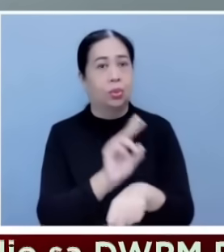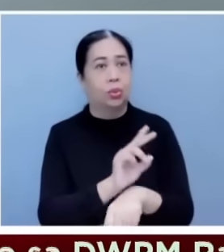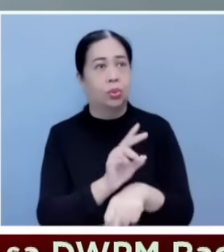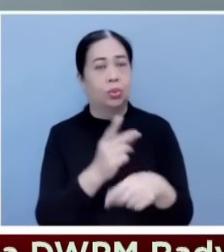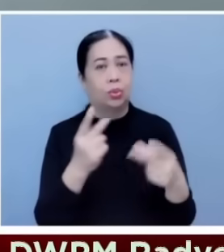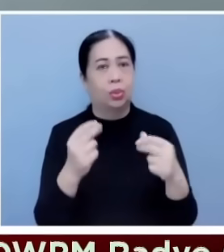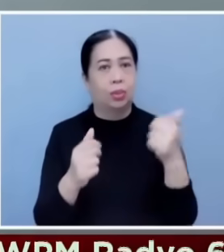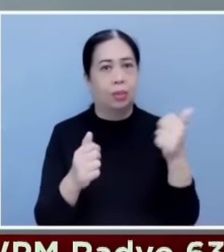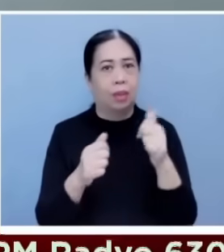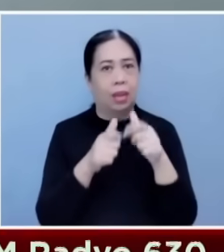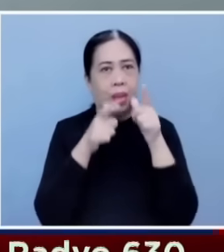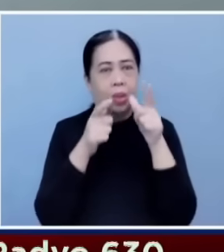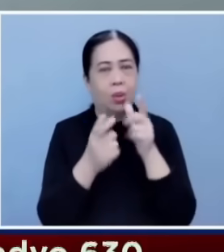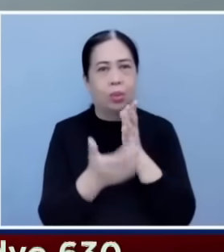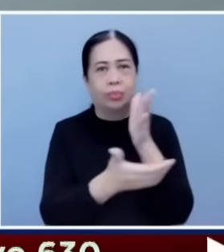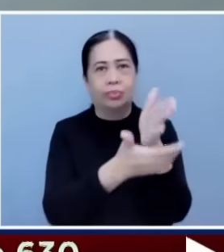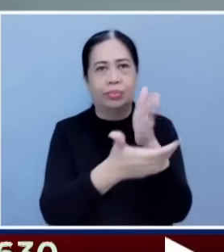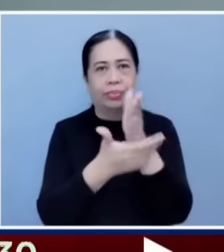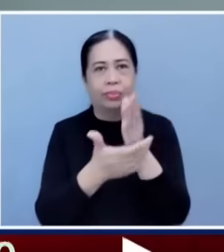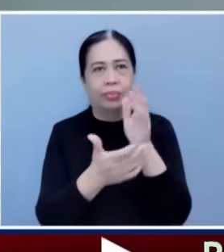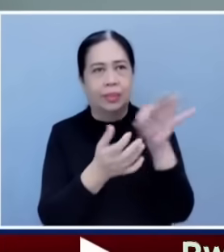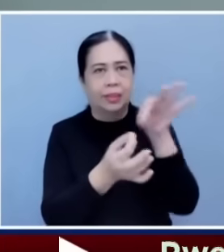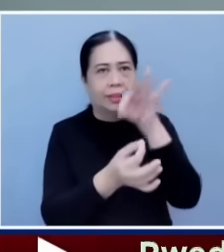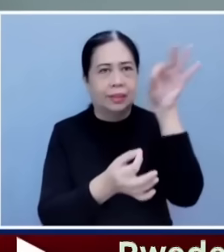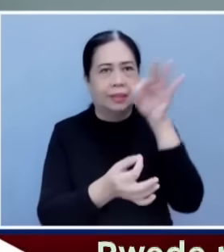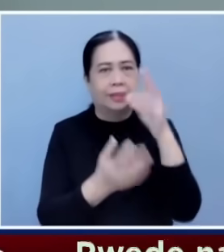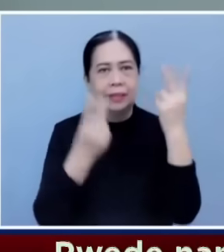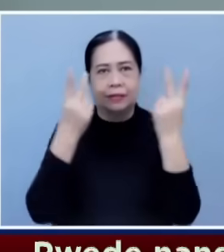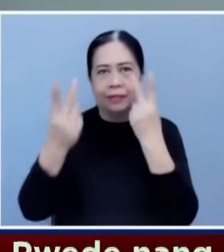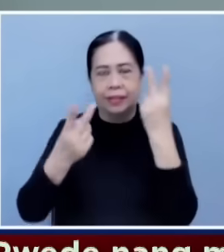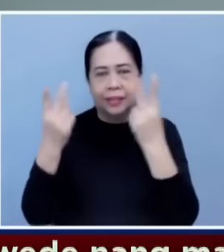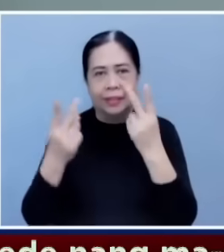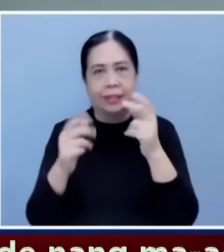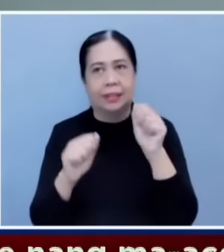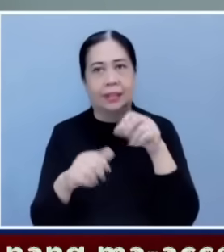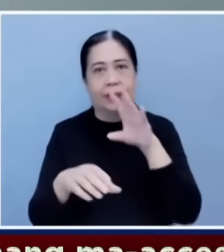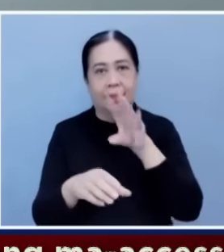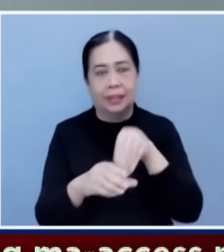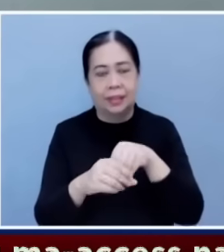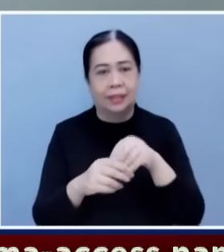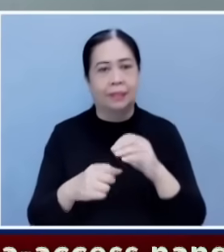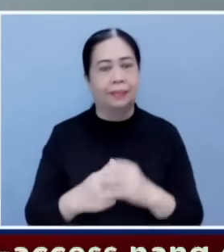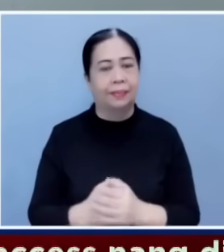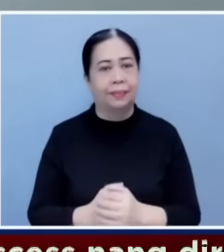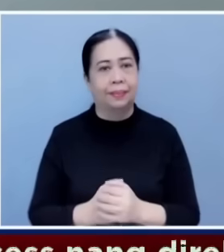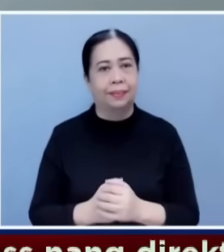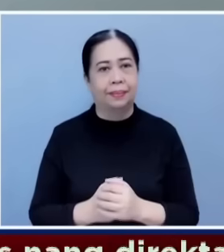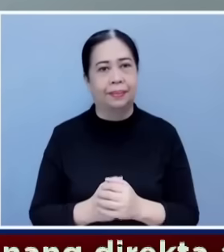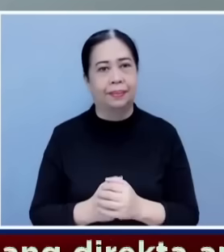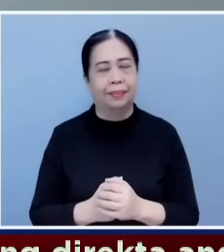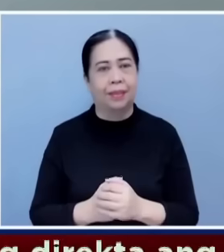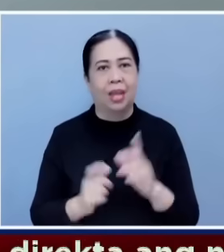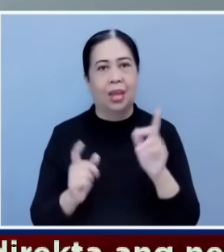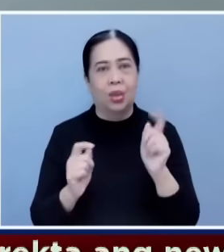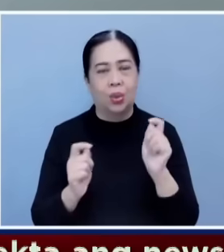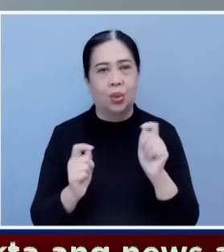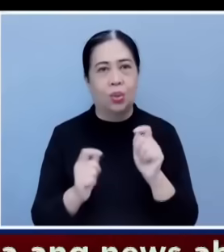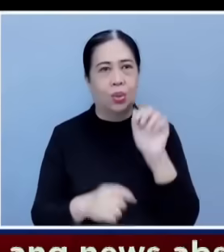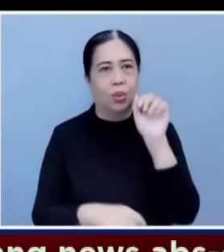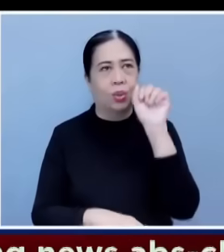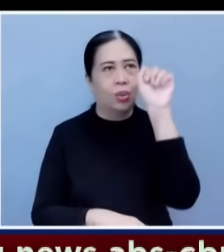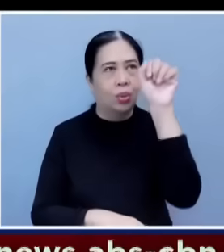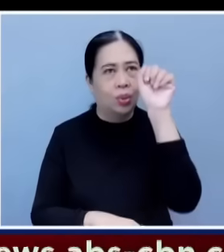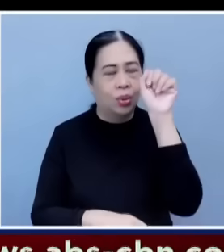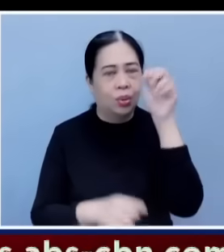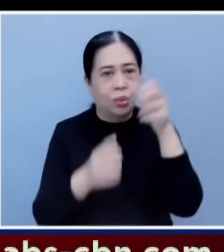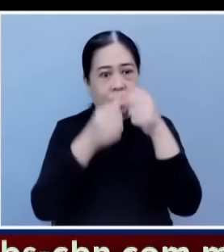parang nangangaluluwa. No? Ano yan eh, dyan din pumasok yung konsepto ng trick or treat eh. No? Ititreat mo or